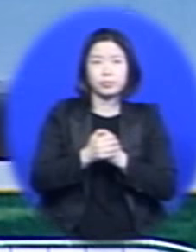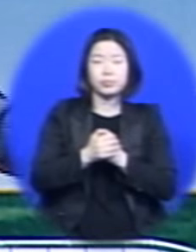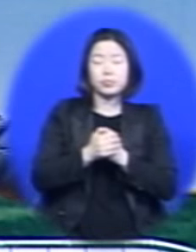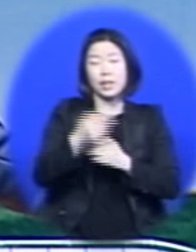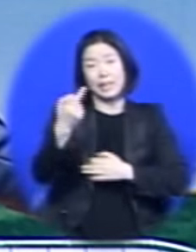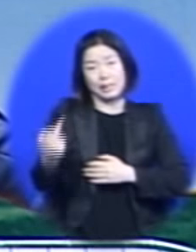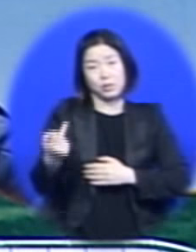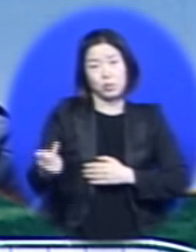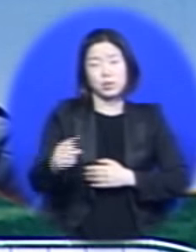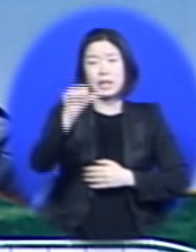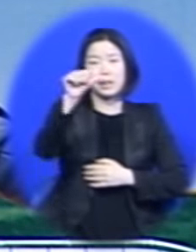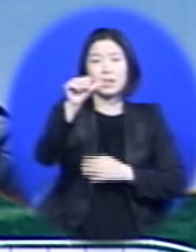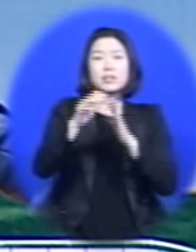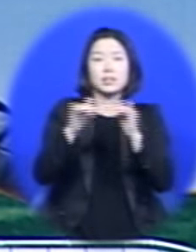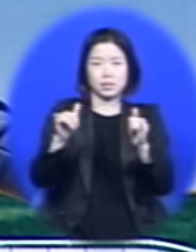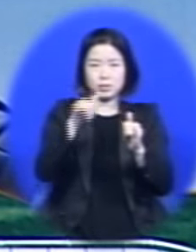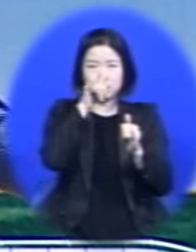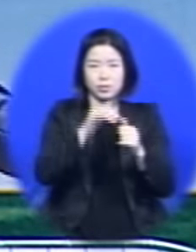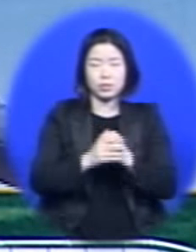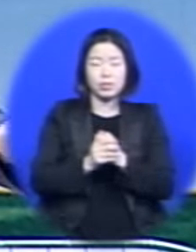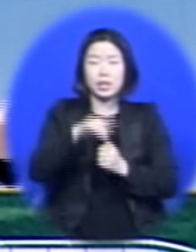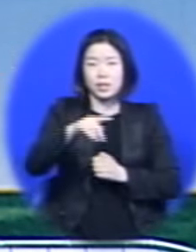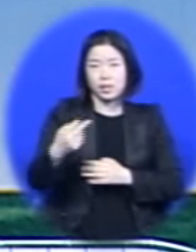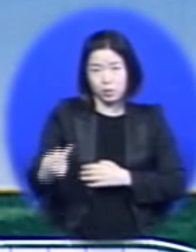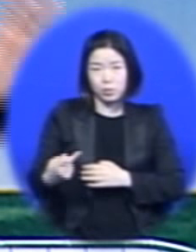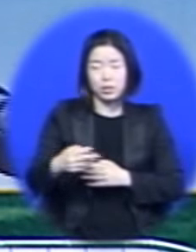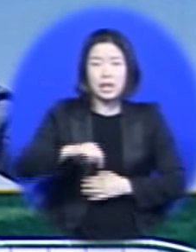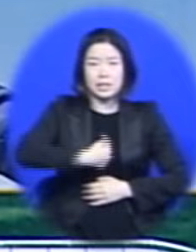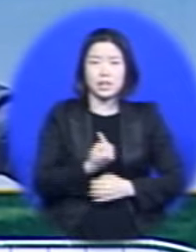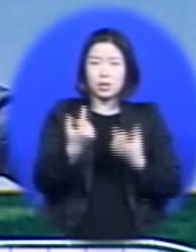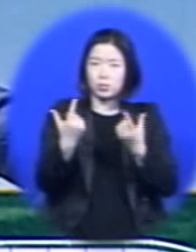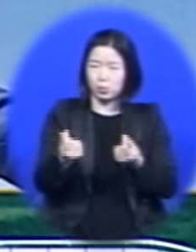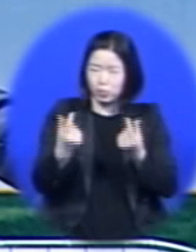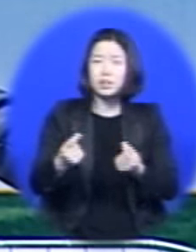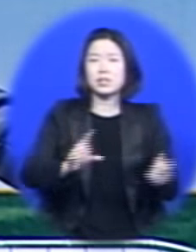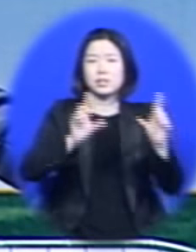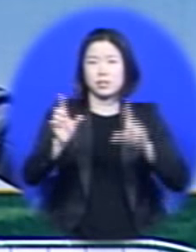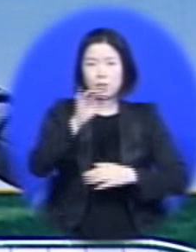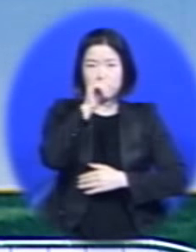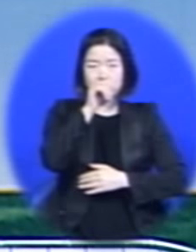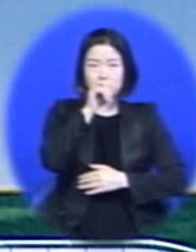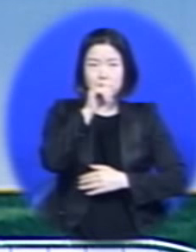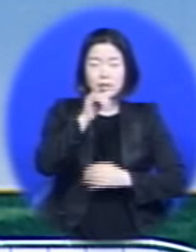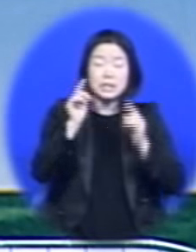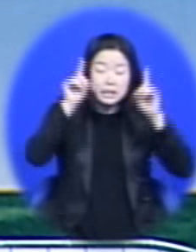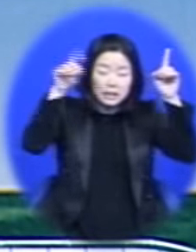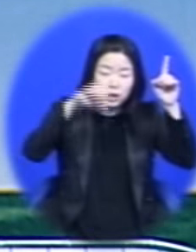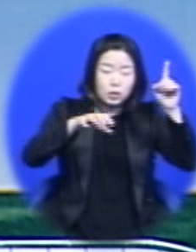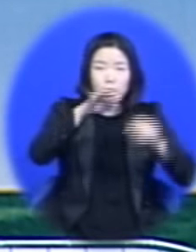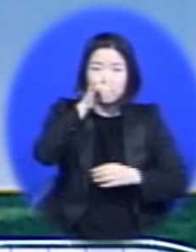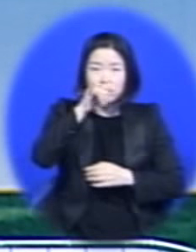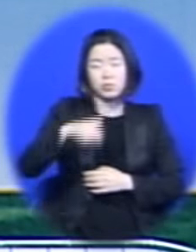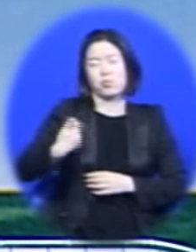동생이 다섯 명이나 있습니다. 이 동생이 자기랑 똑같이 살고 있습니다. 지옥이 있는 줄